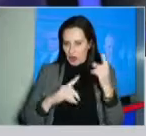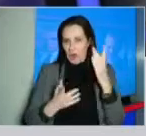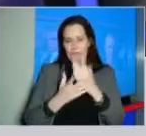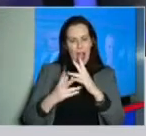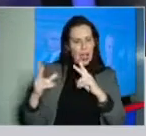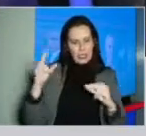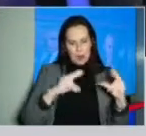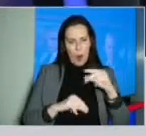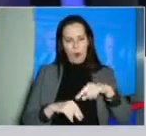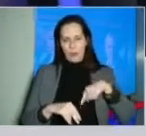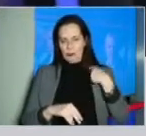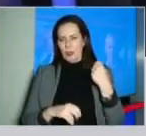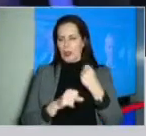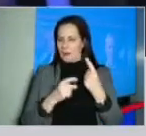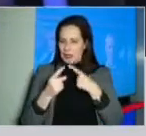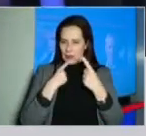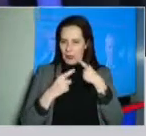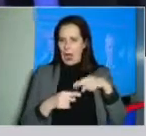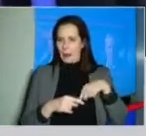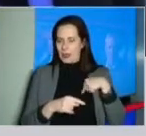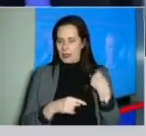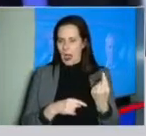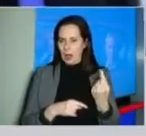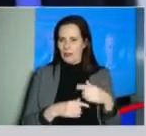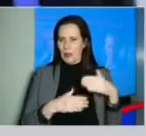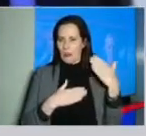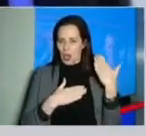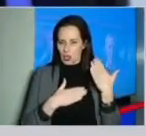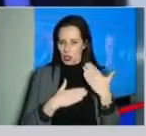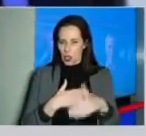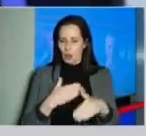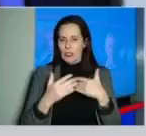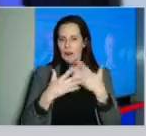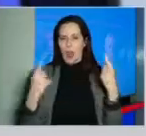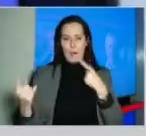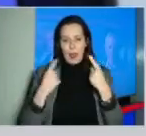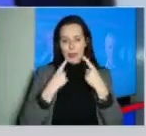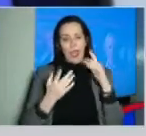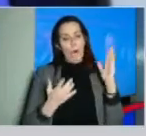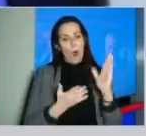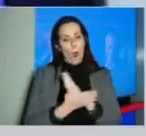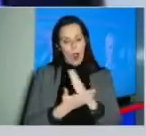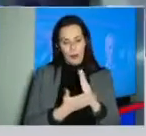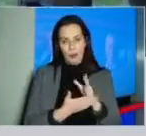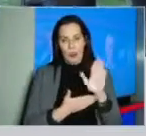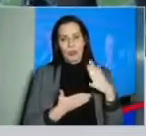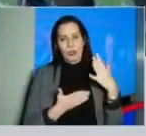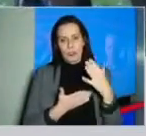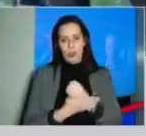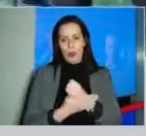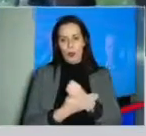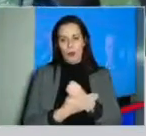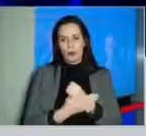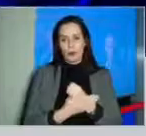הרבה מאוד זמן וניהלו מסעים ומתנים ארוכים. בסופו של דבר הסתבר שהמסע ומתן הבשיל, ובלבד שהם יצליחו להוציא את